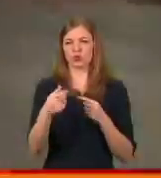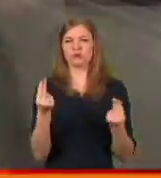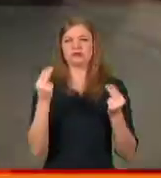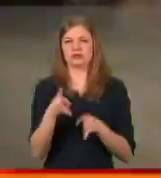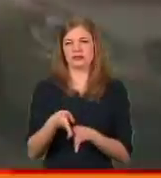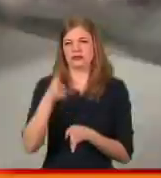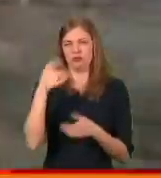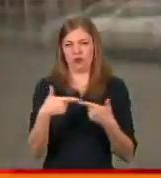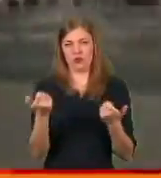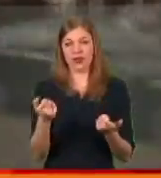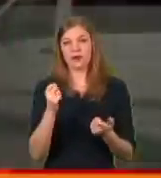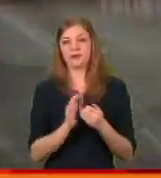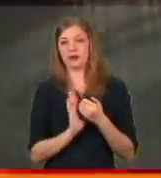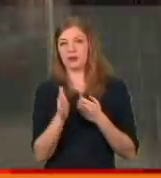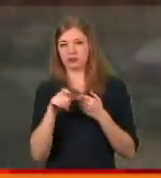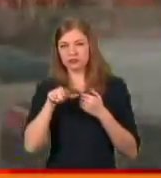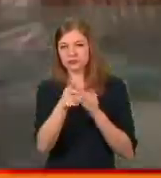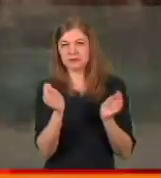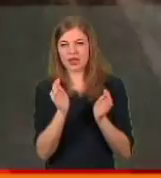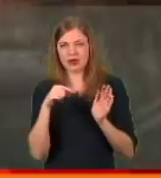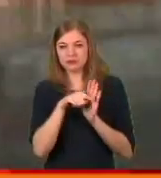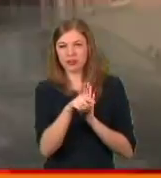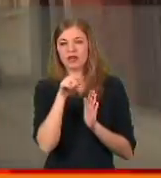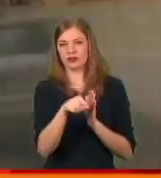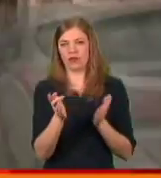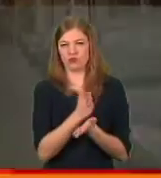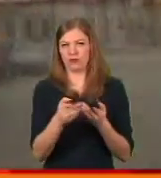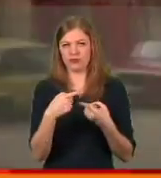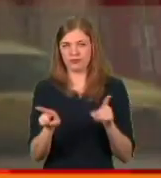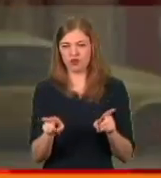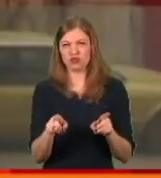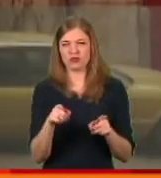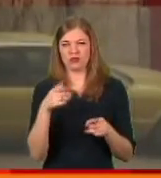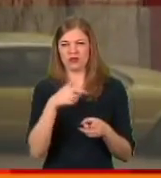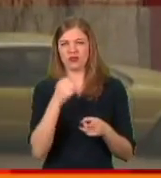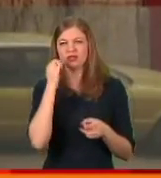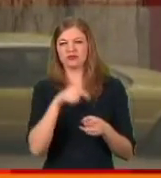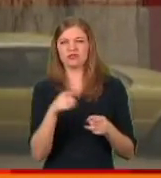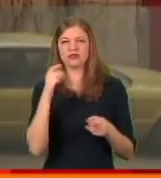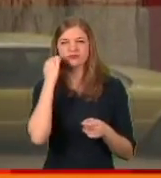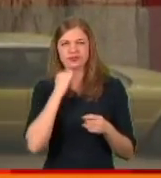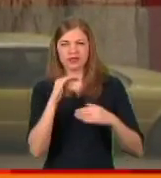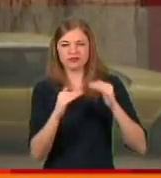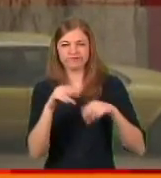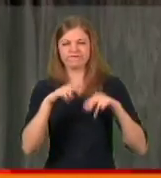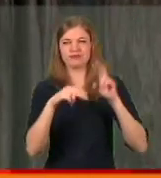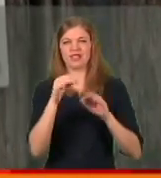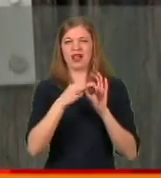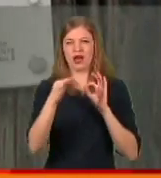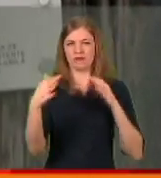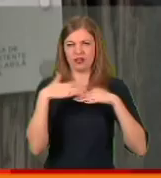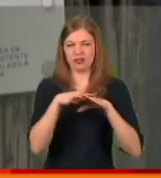готель. Звертаємо в провулок. Там інша реальність. Нетрі. Хаотичні конструкції з